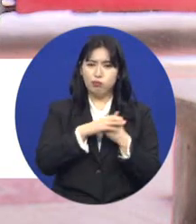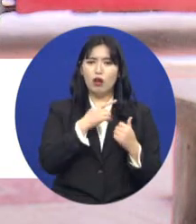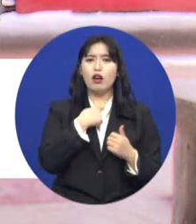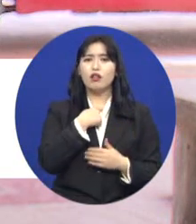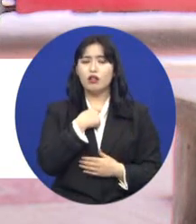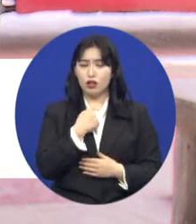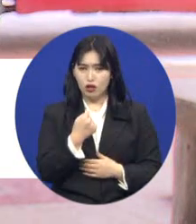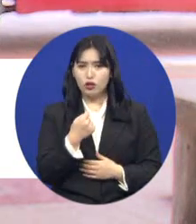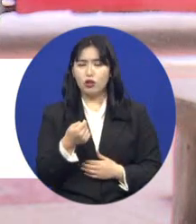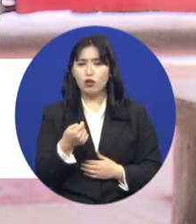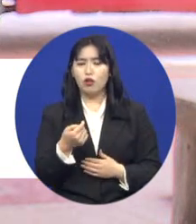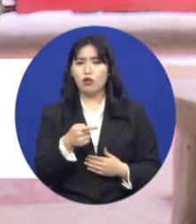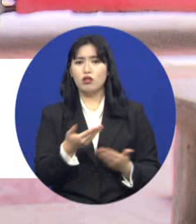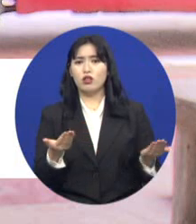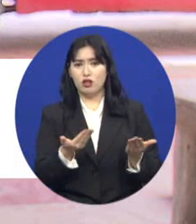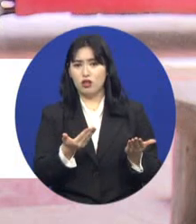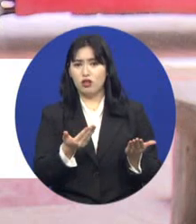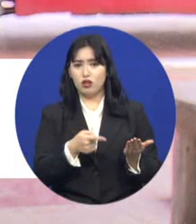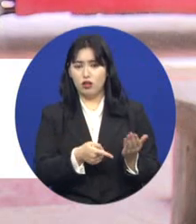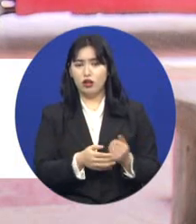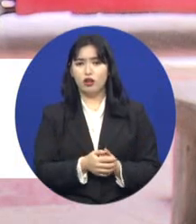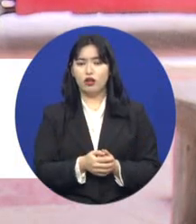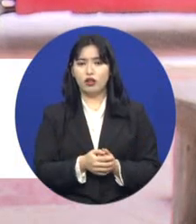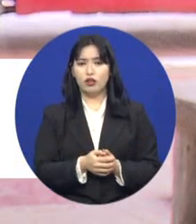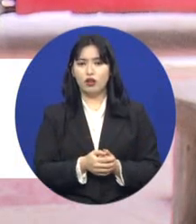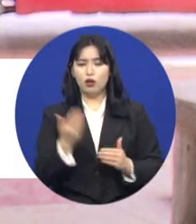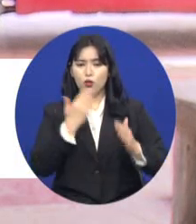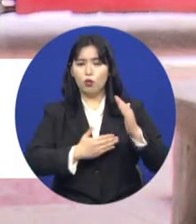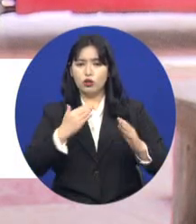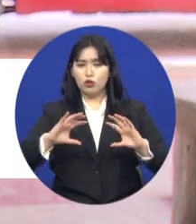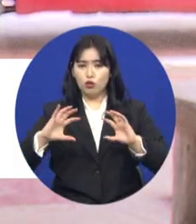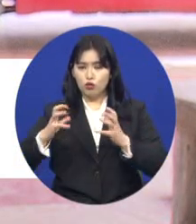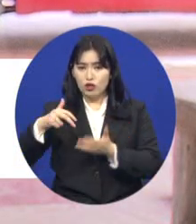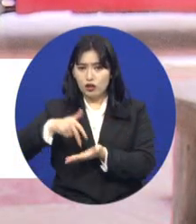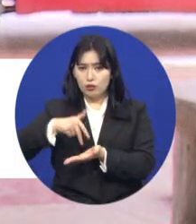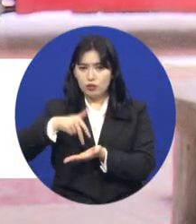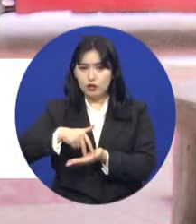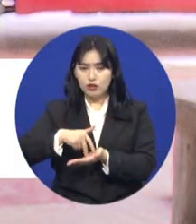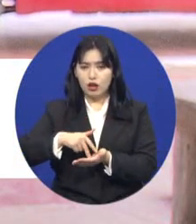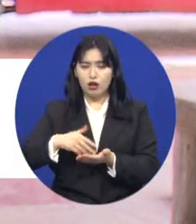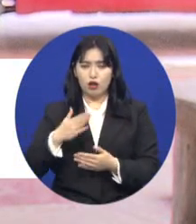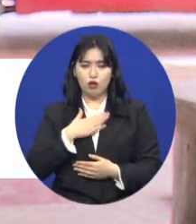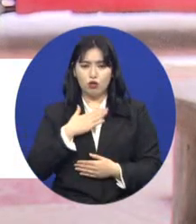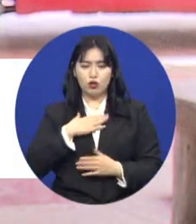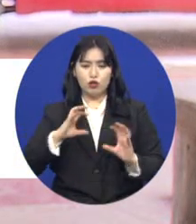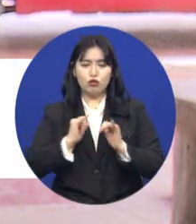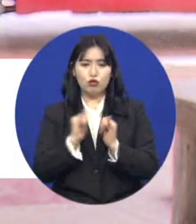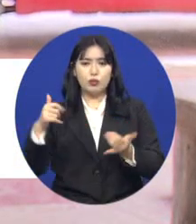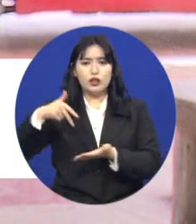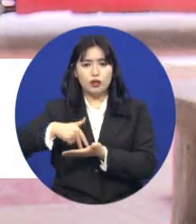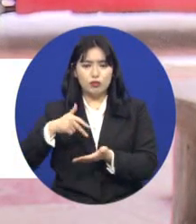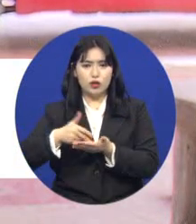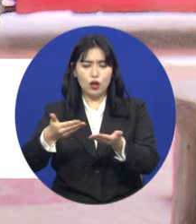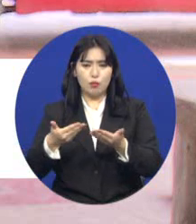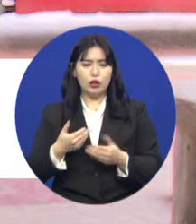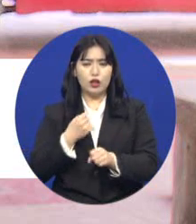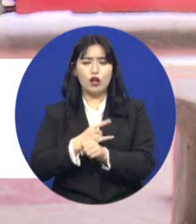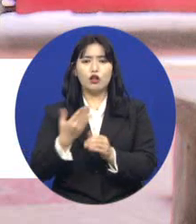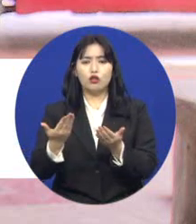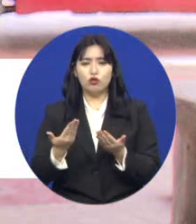그런 사건이었단 말이죠. 공식적으로 국가가 우리를 국민으로서 받아들여주는